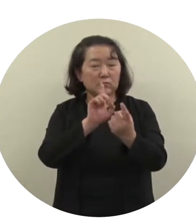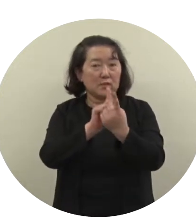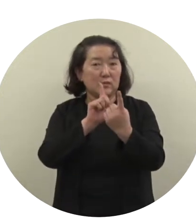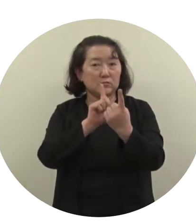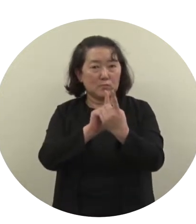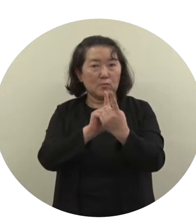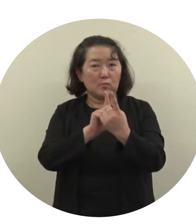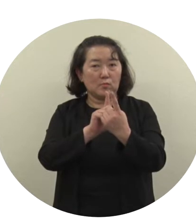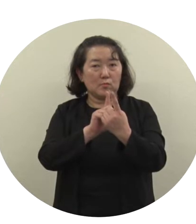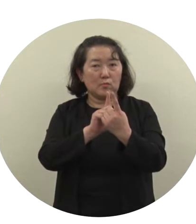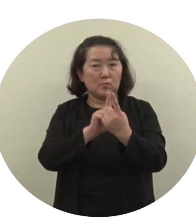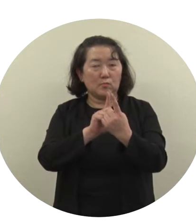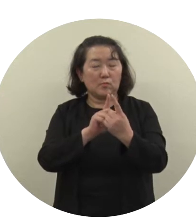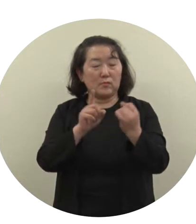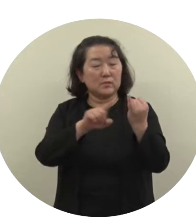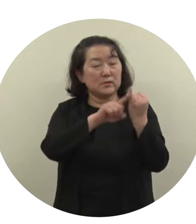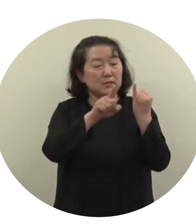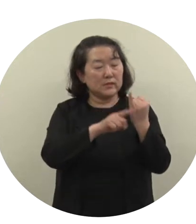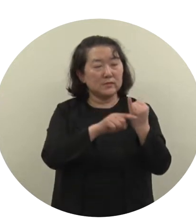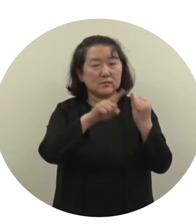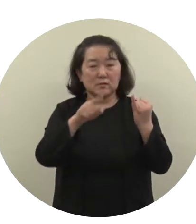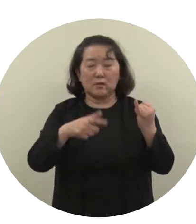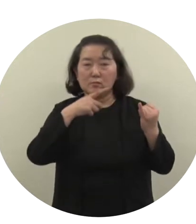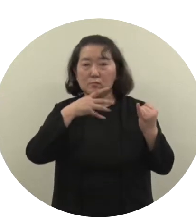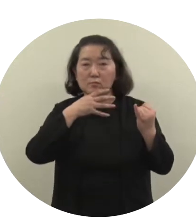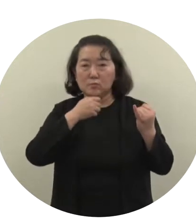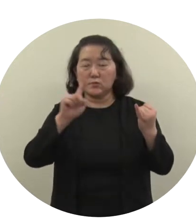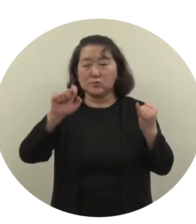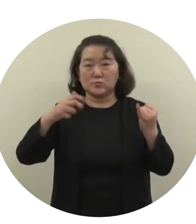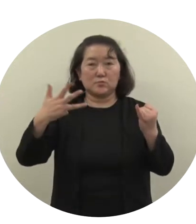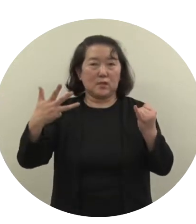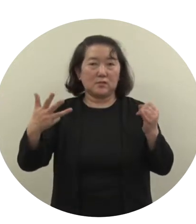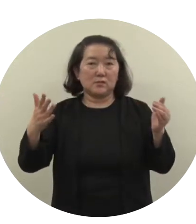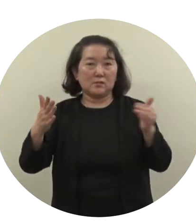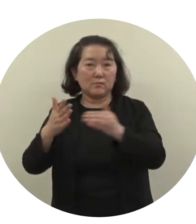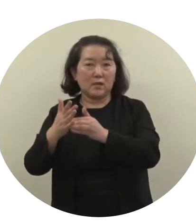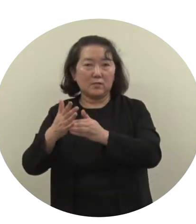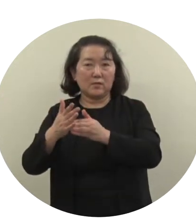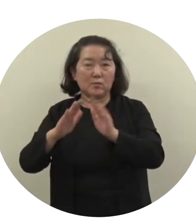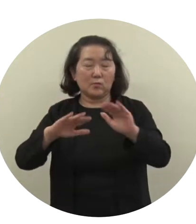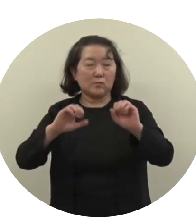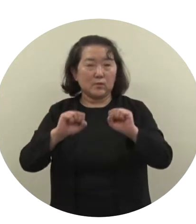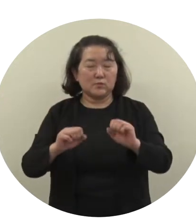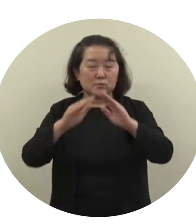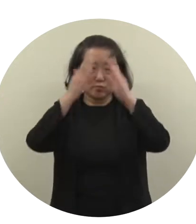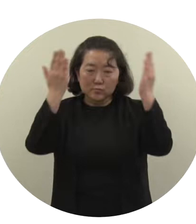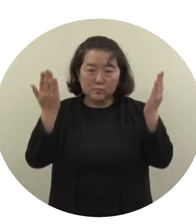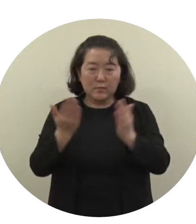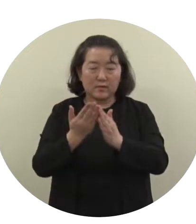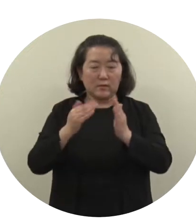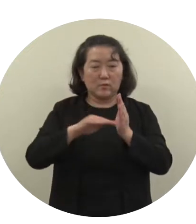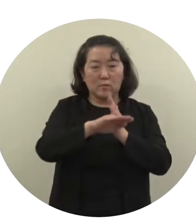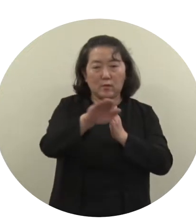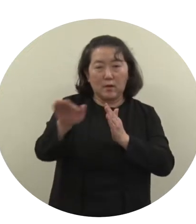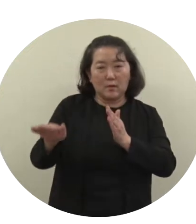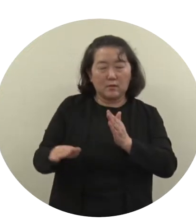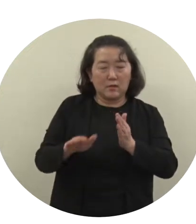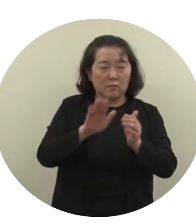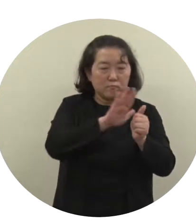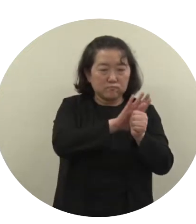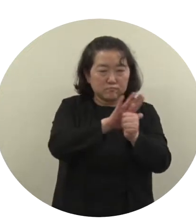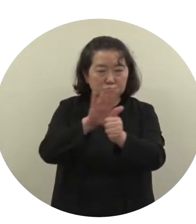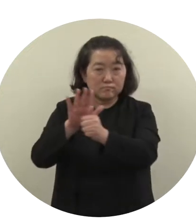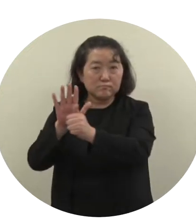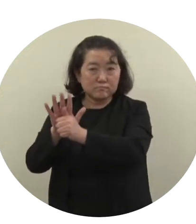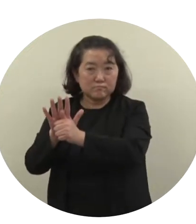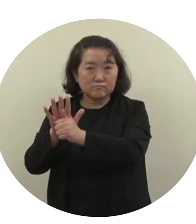の対象を拡大し、妊娠期から18歳までの子どもがいるすべての家庭を切れ目なく